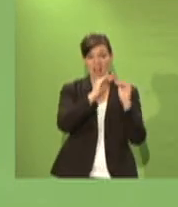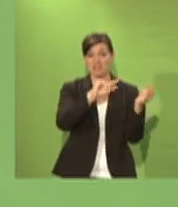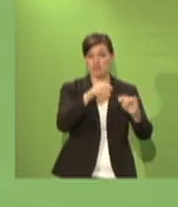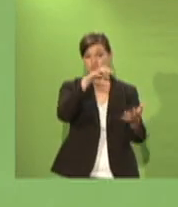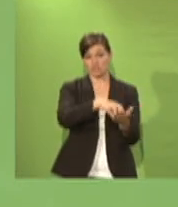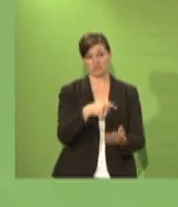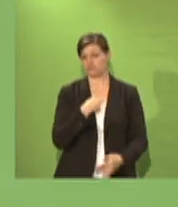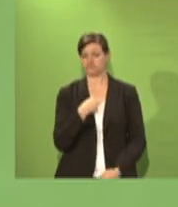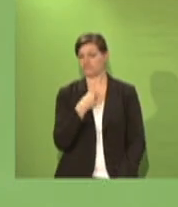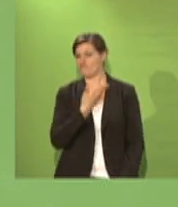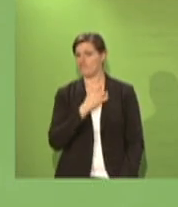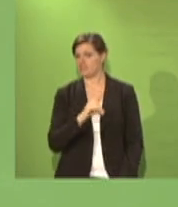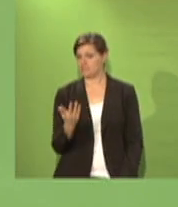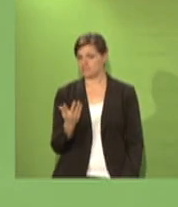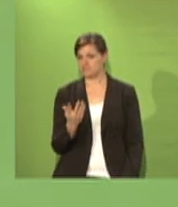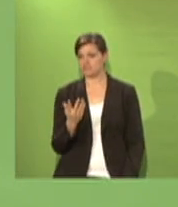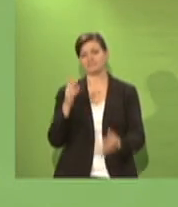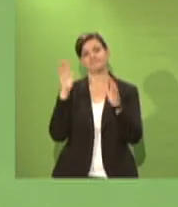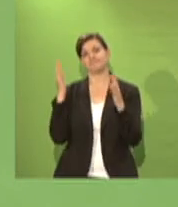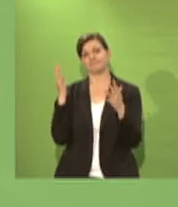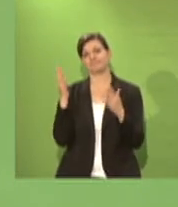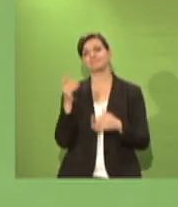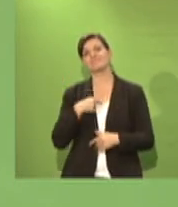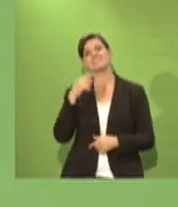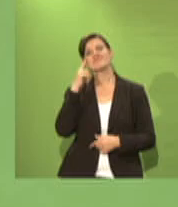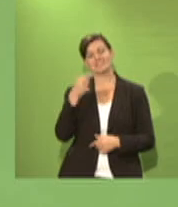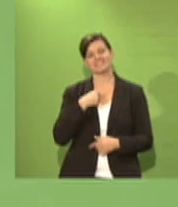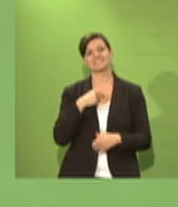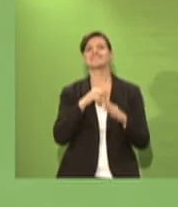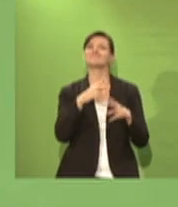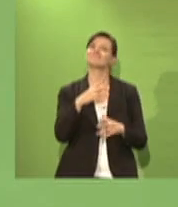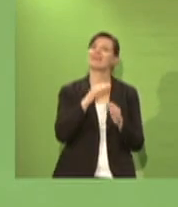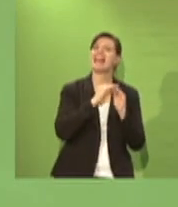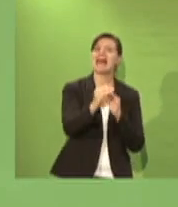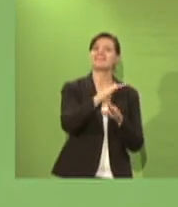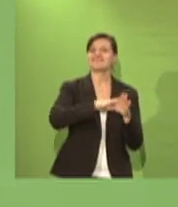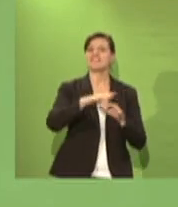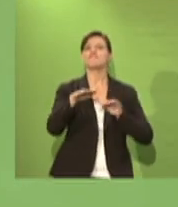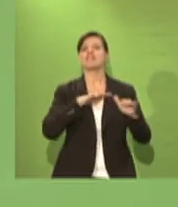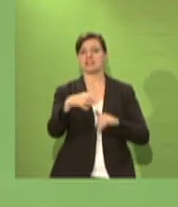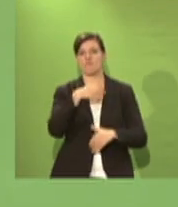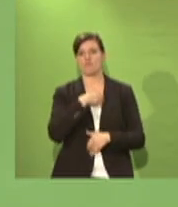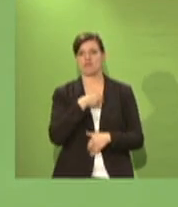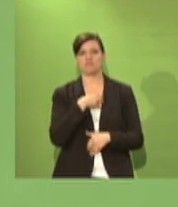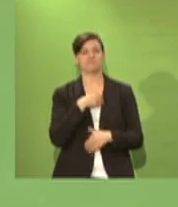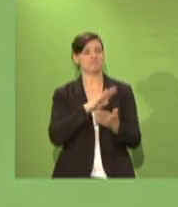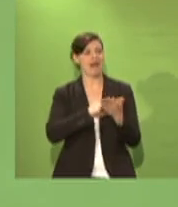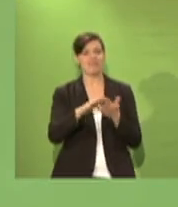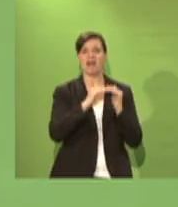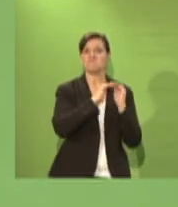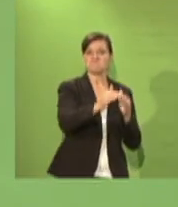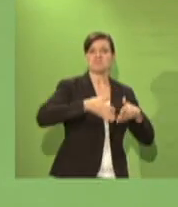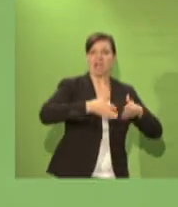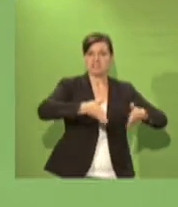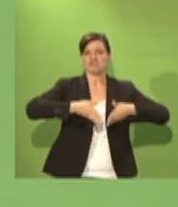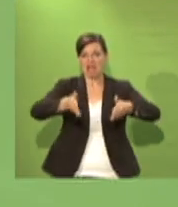Und wir wissen, dass die Probleme des Verkehrs im ländlichen Raum nicht zu lösen sind, indem wir einfach die Landschaft zubetonieren, sondern